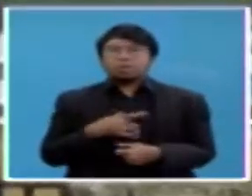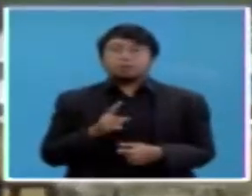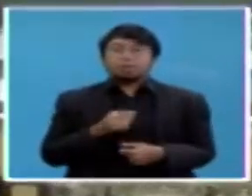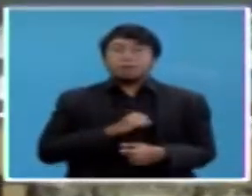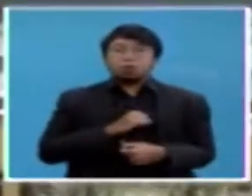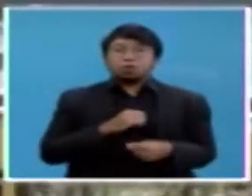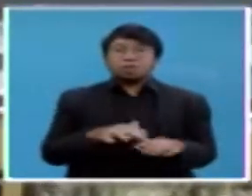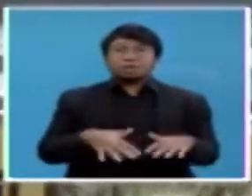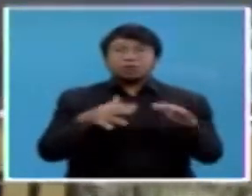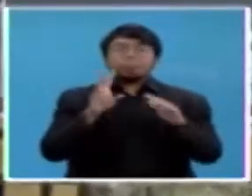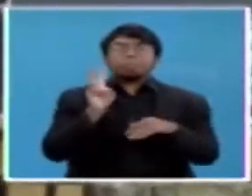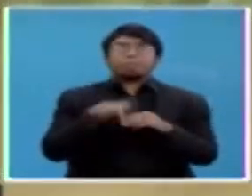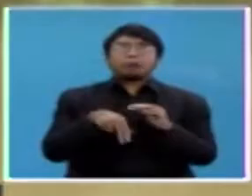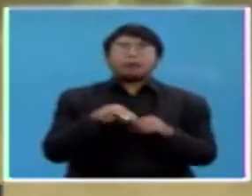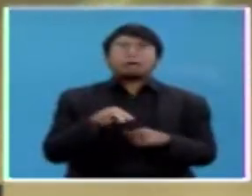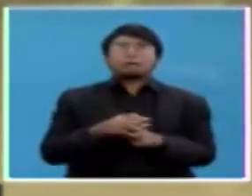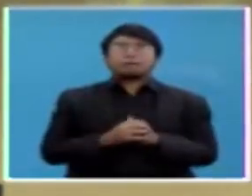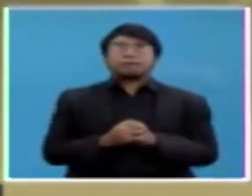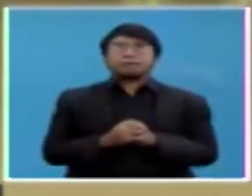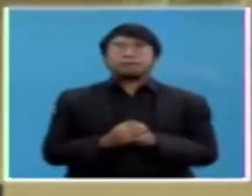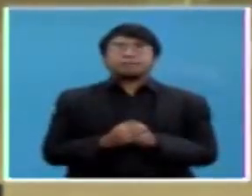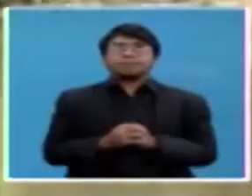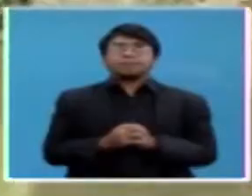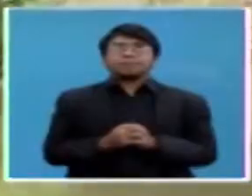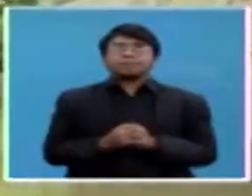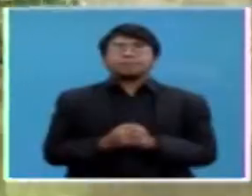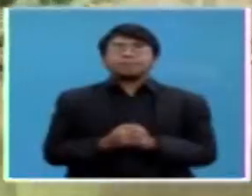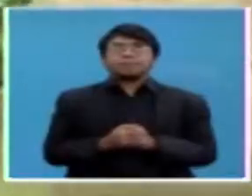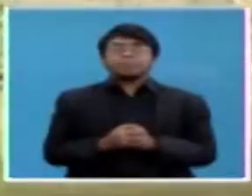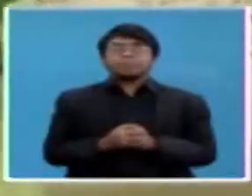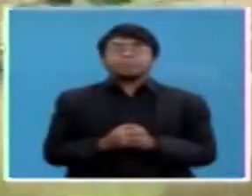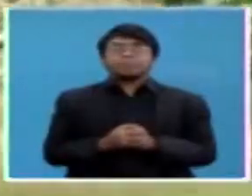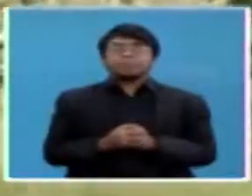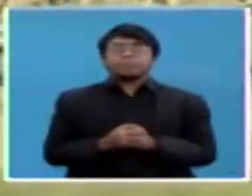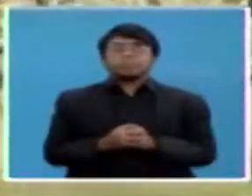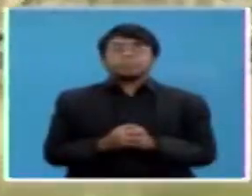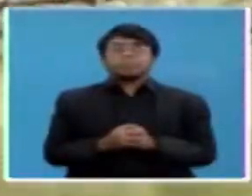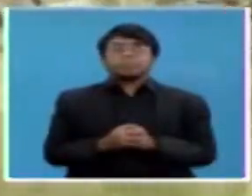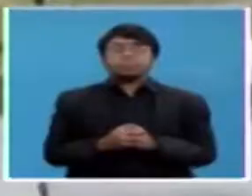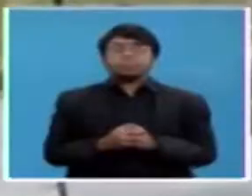lagi. Dari Merangin, Jambi, Nanang Farhozi, iNews melaporkan.